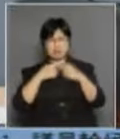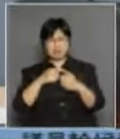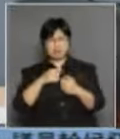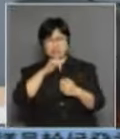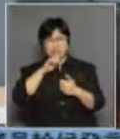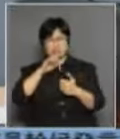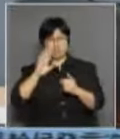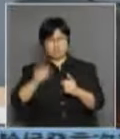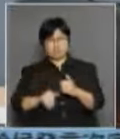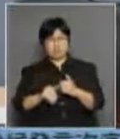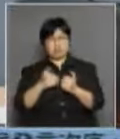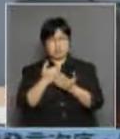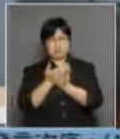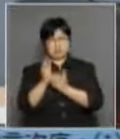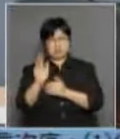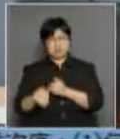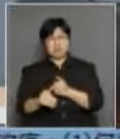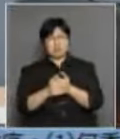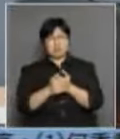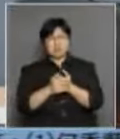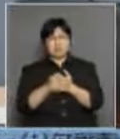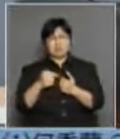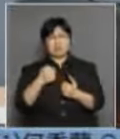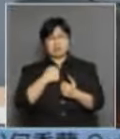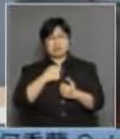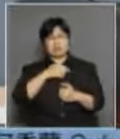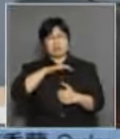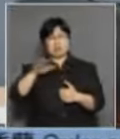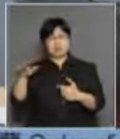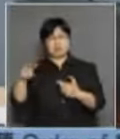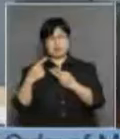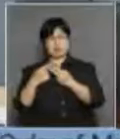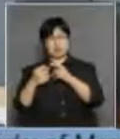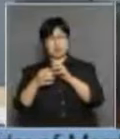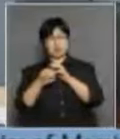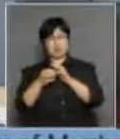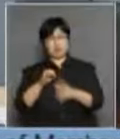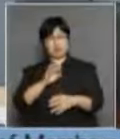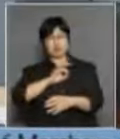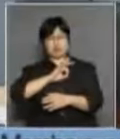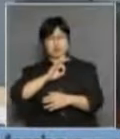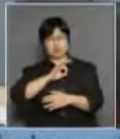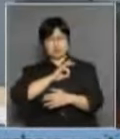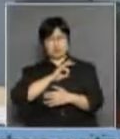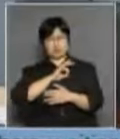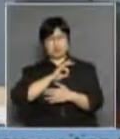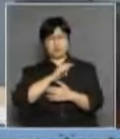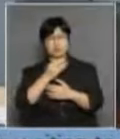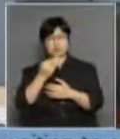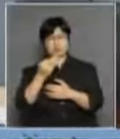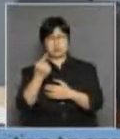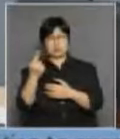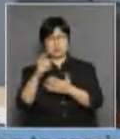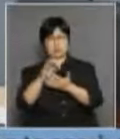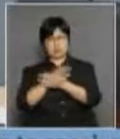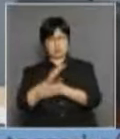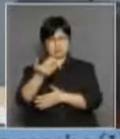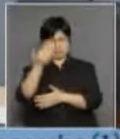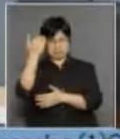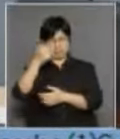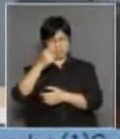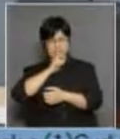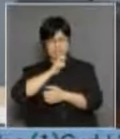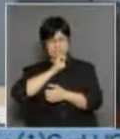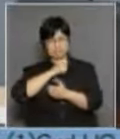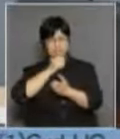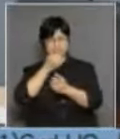咪？嗱，我們工聯會在31年前便已建